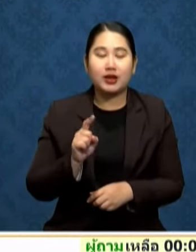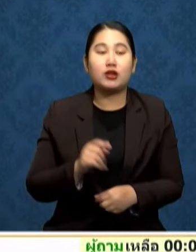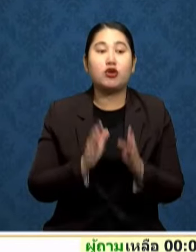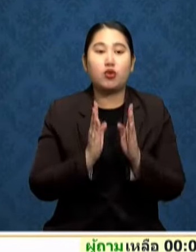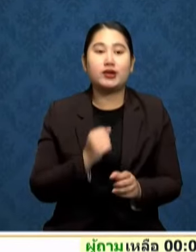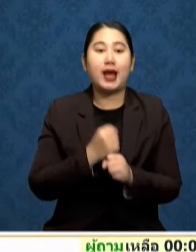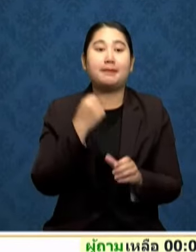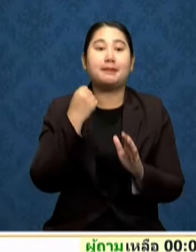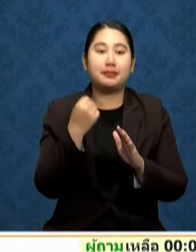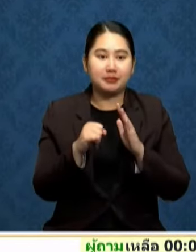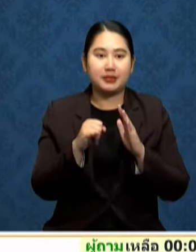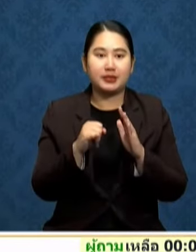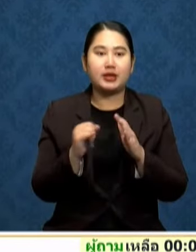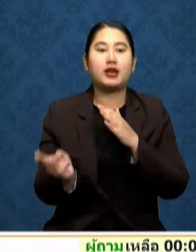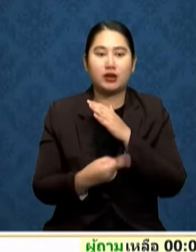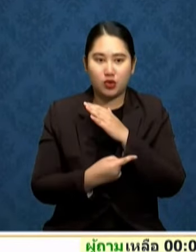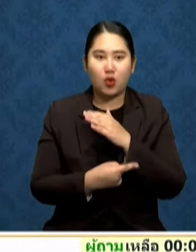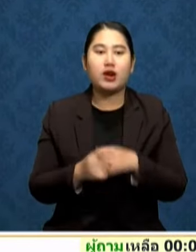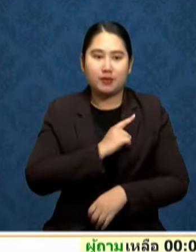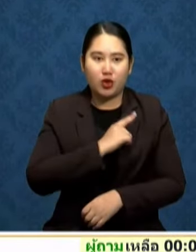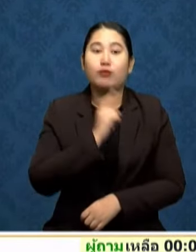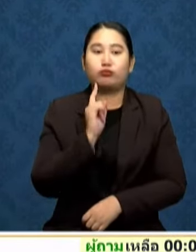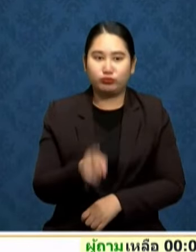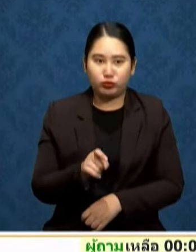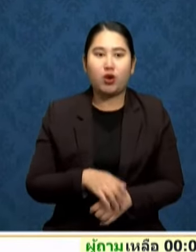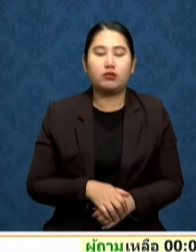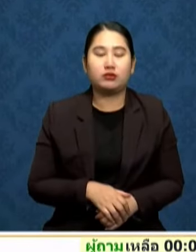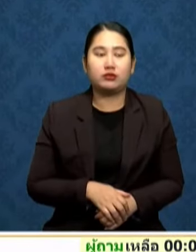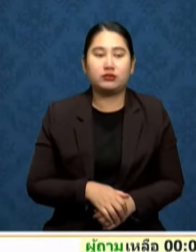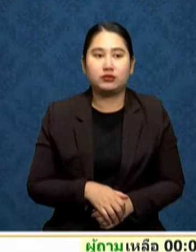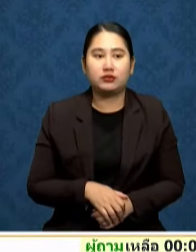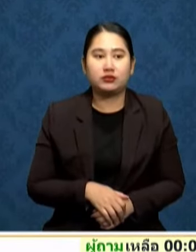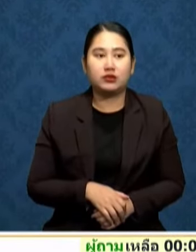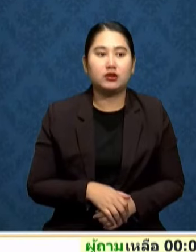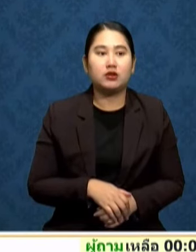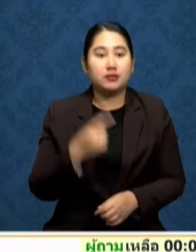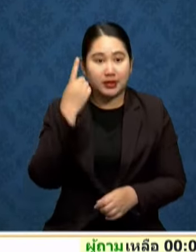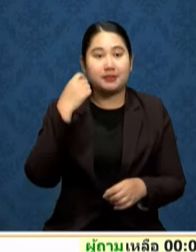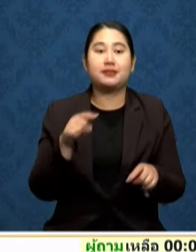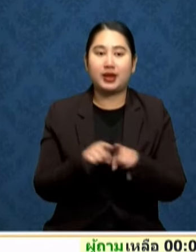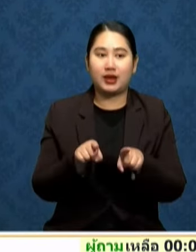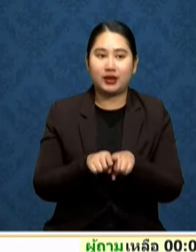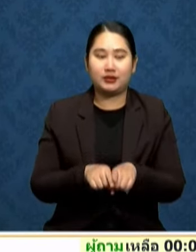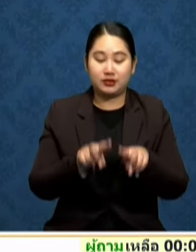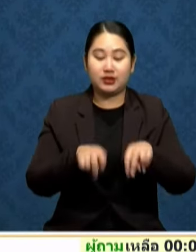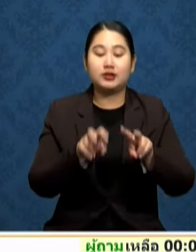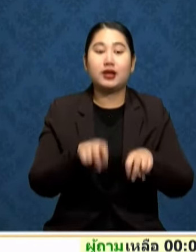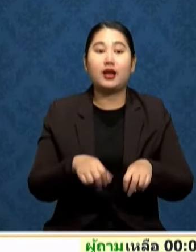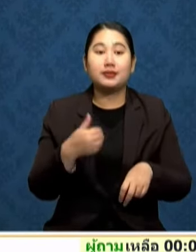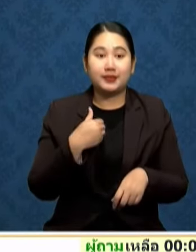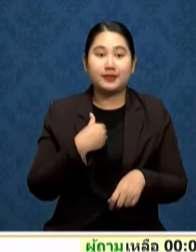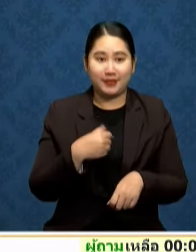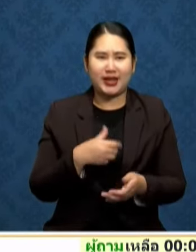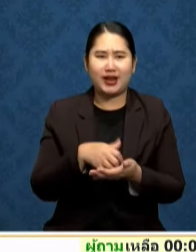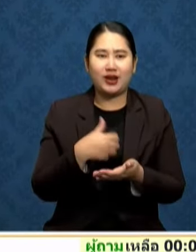ที่ทำผิดก็ควรจะรับผิดชอบต่อความเสียหายระดับประเทศนะครับอันนี้ผมเห็นด้วยและผมอ้างอิงการศึกษาการวิ